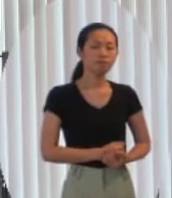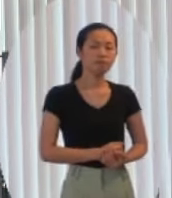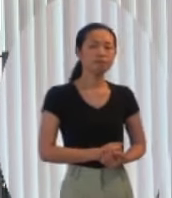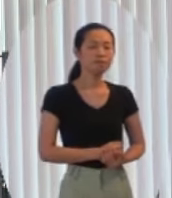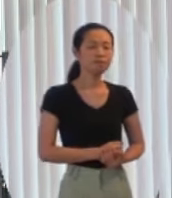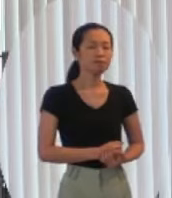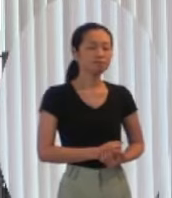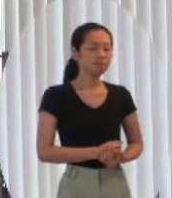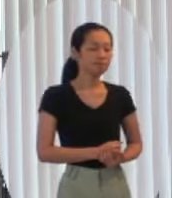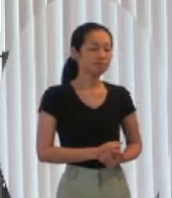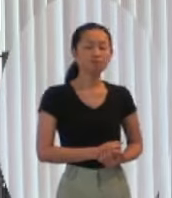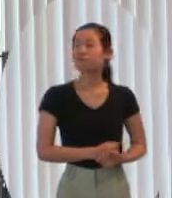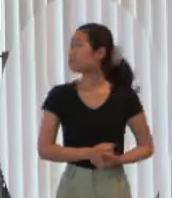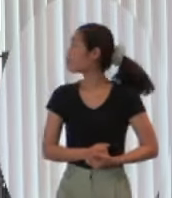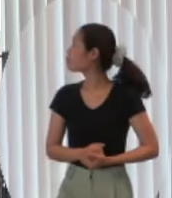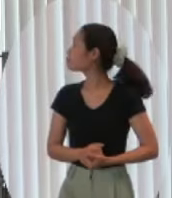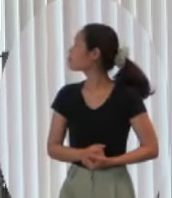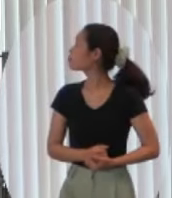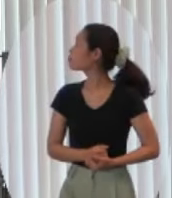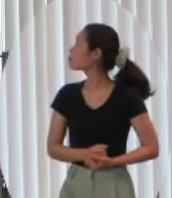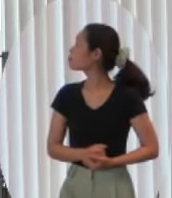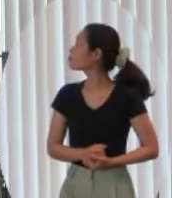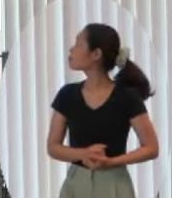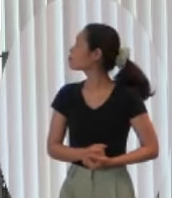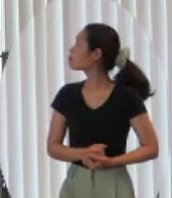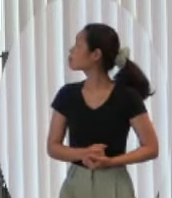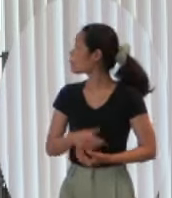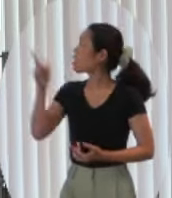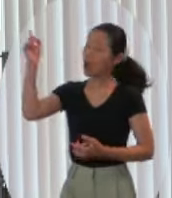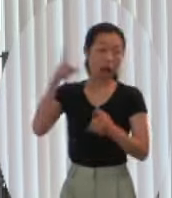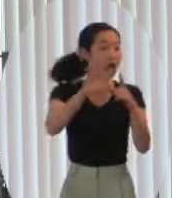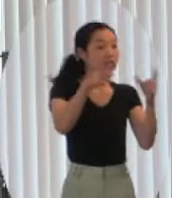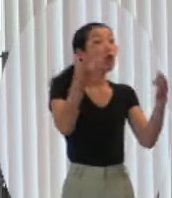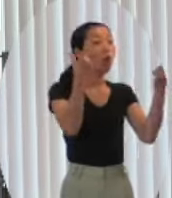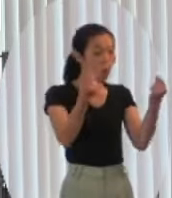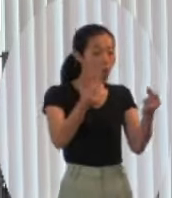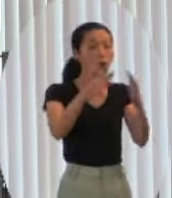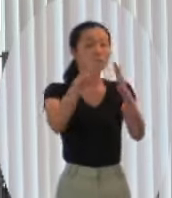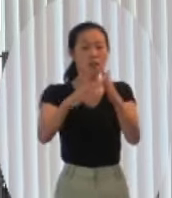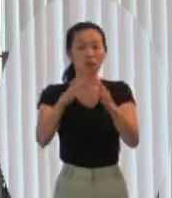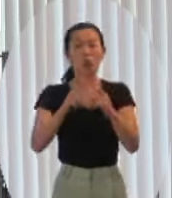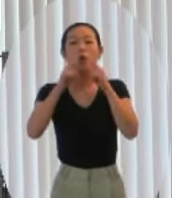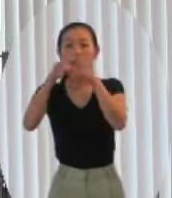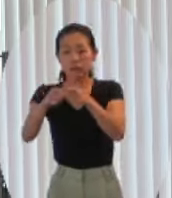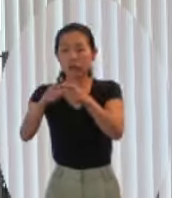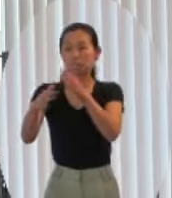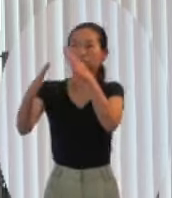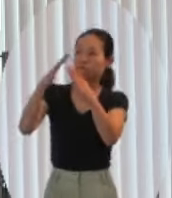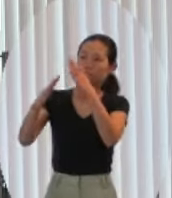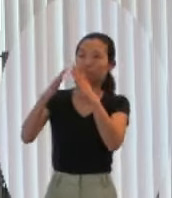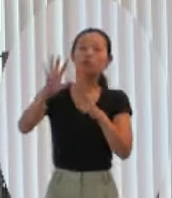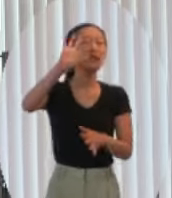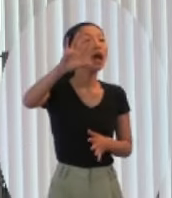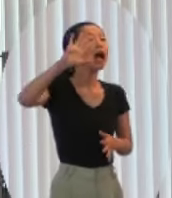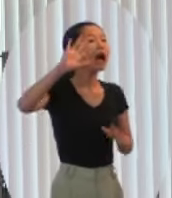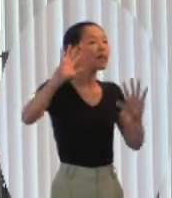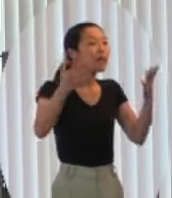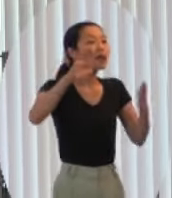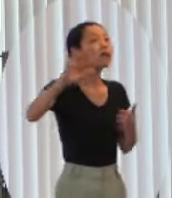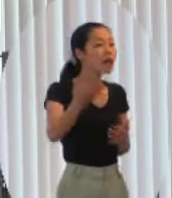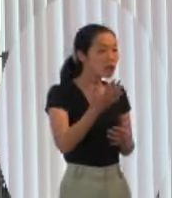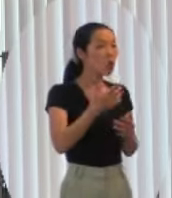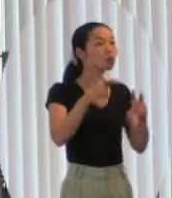名前にはなっておりますけれども、約5兆円、がこのここ何年間もずっと使われ